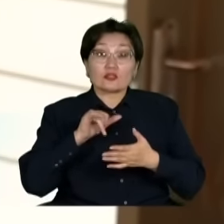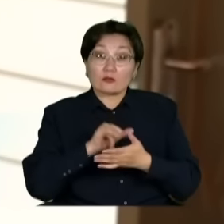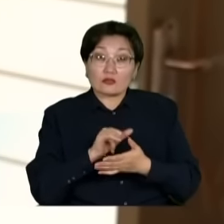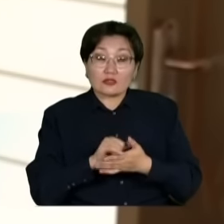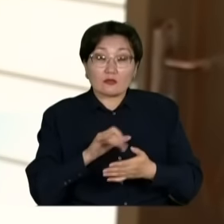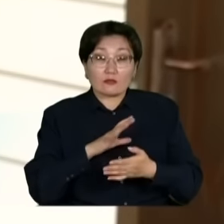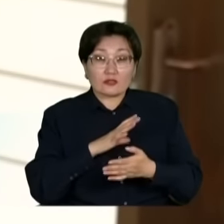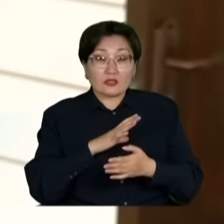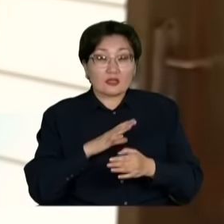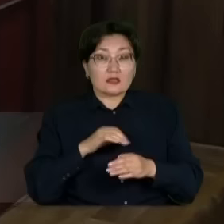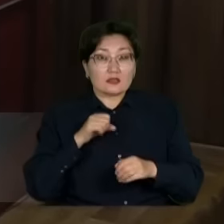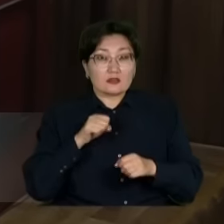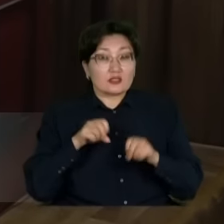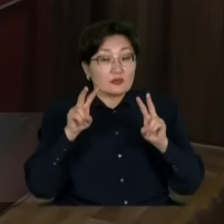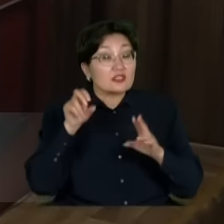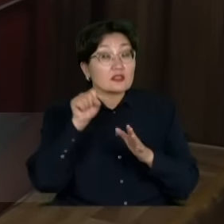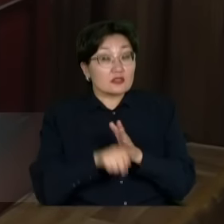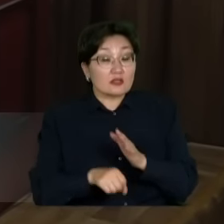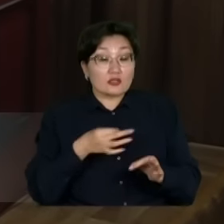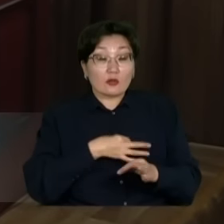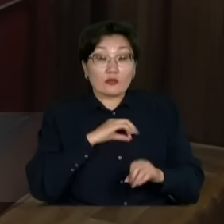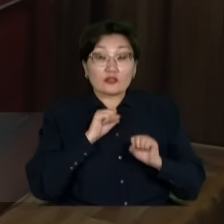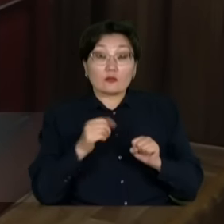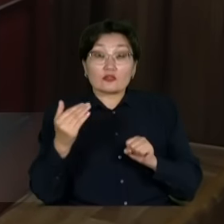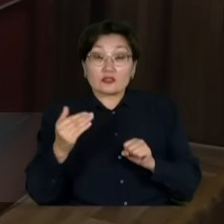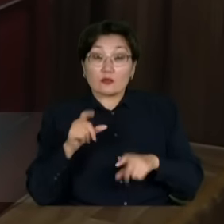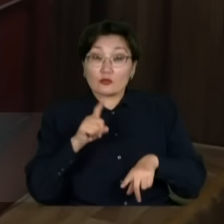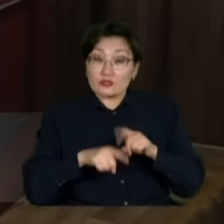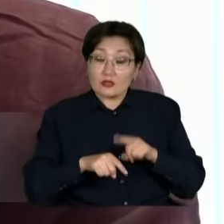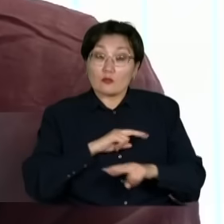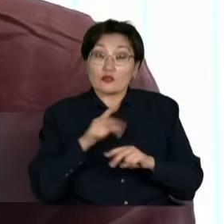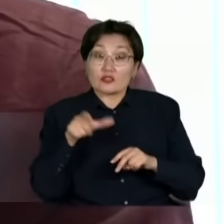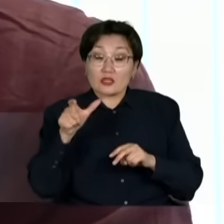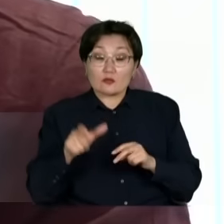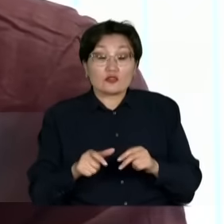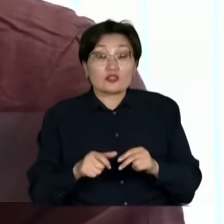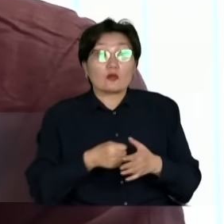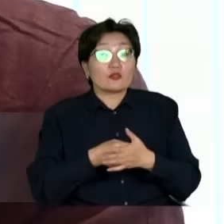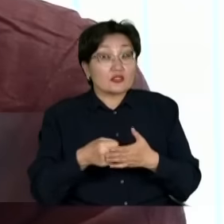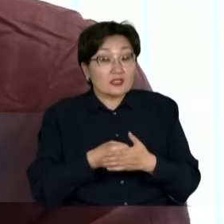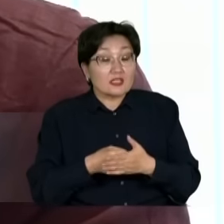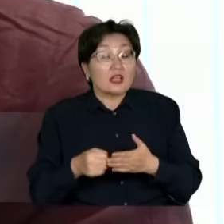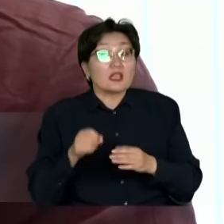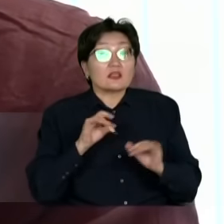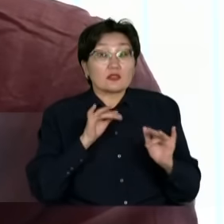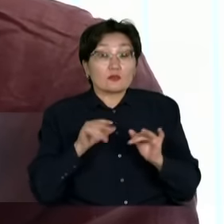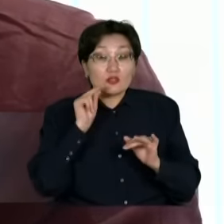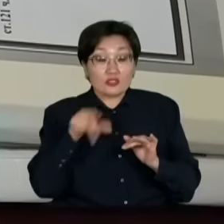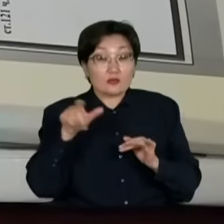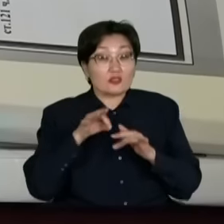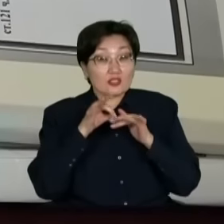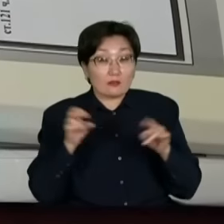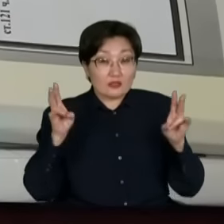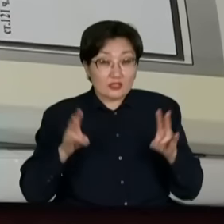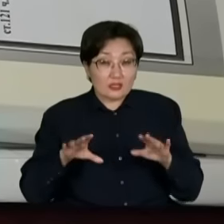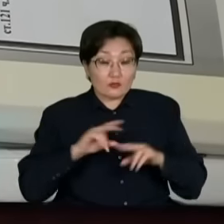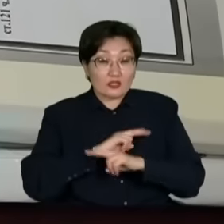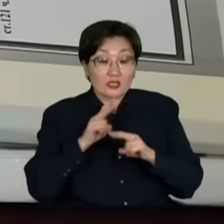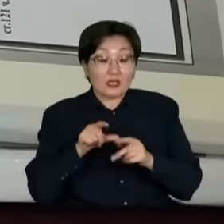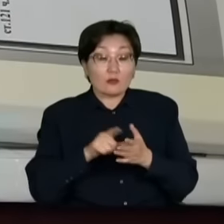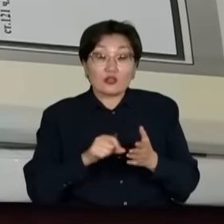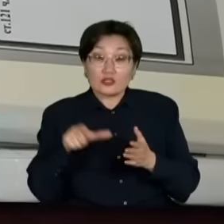была насильственная смерть адвокаты потерпевшей стороны и родственники погибшие настаивают на том что действия подсудимой привели к трагической гибели